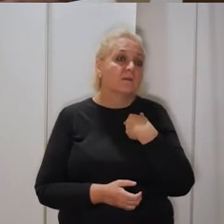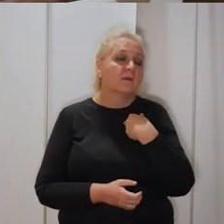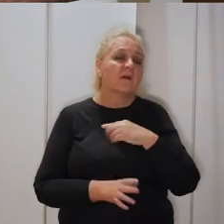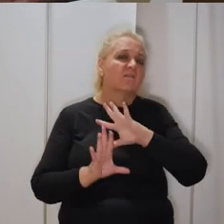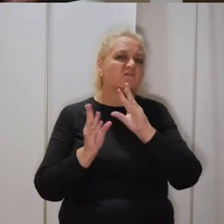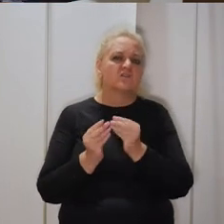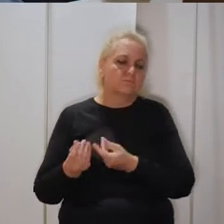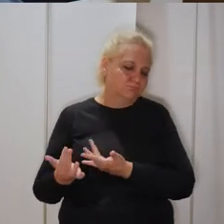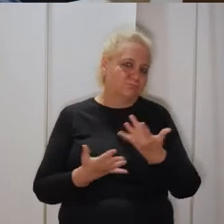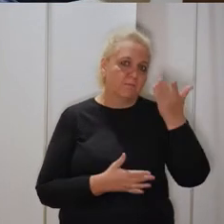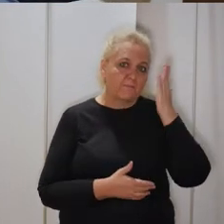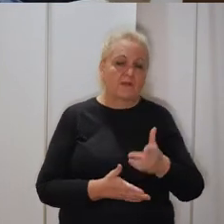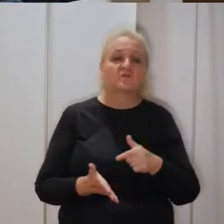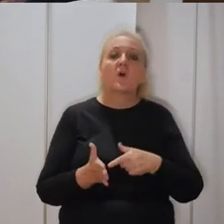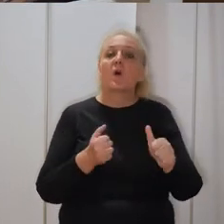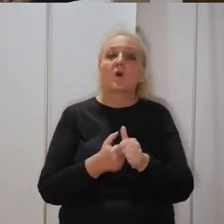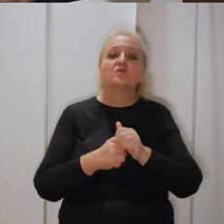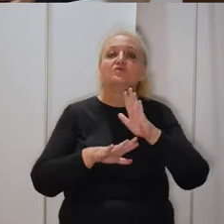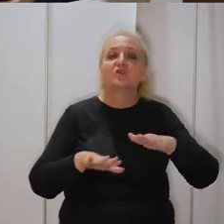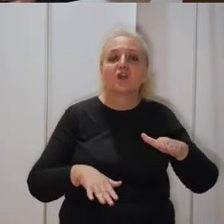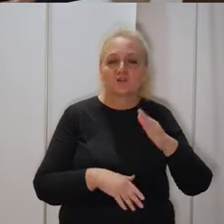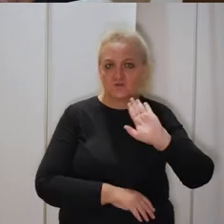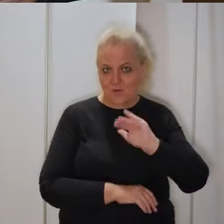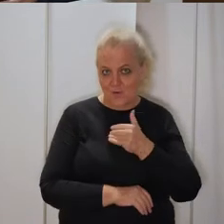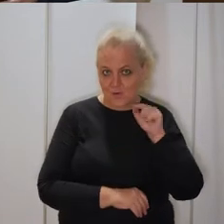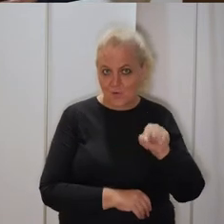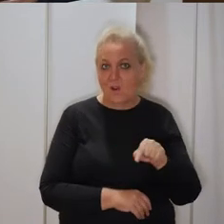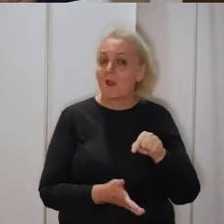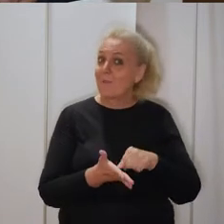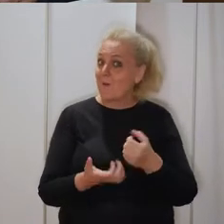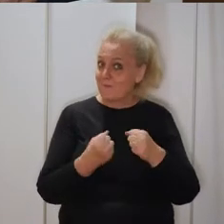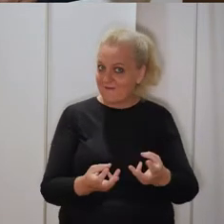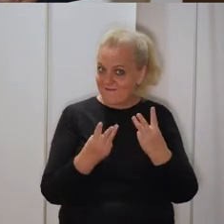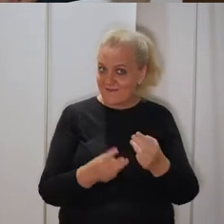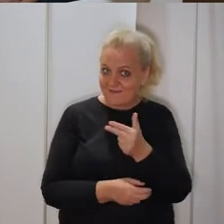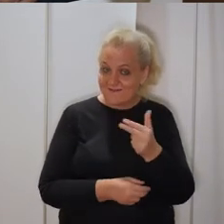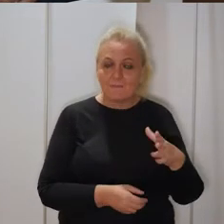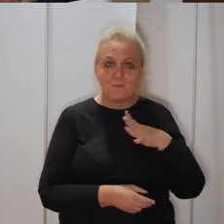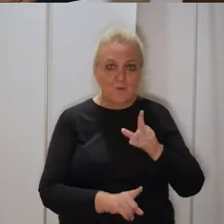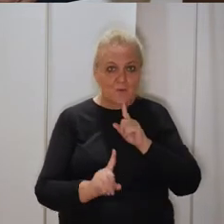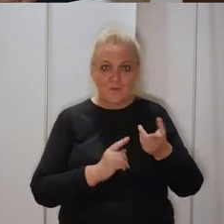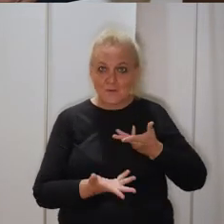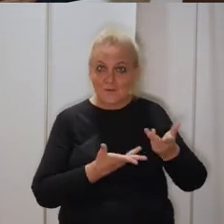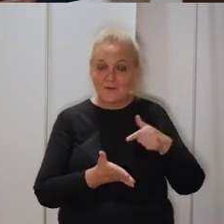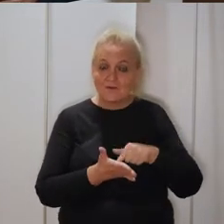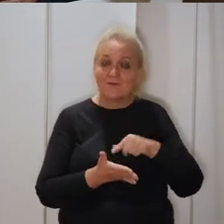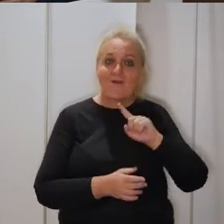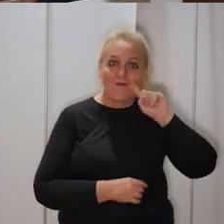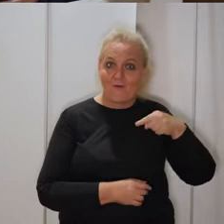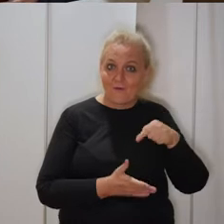spłonie. Chodzi o dzieciaki w szkole. I pamiętam, że to był bardzo ważny dla ciebie temat wtedy, kiedy rozmawiałyśmy a propos właśnie tego